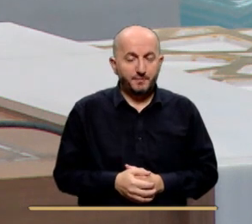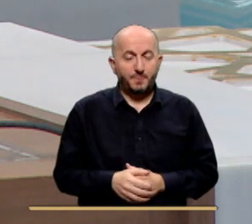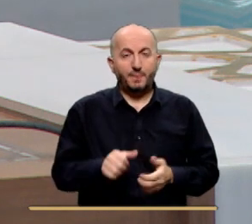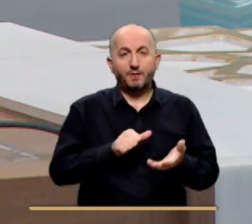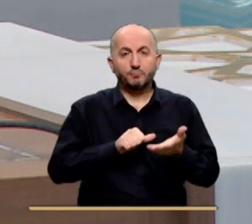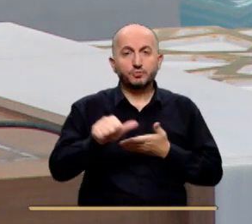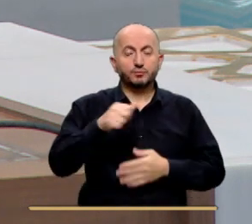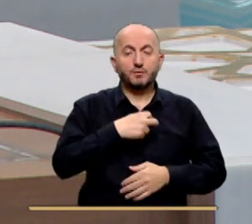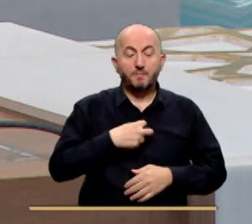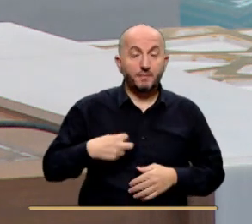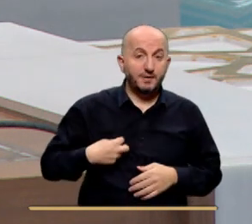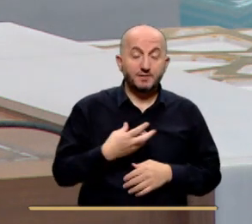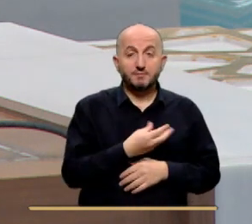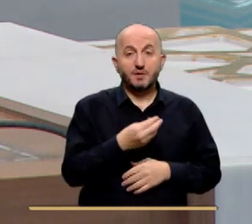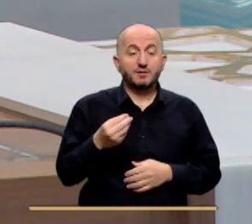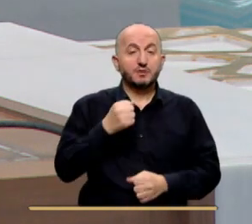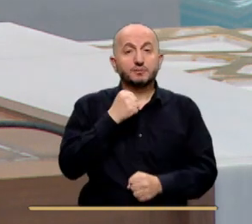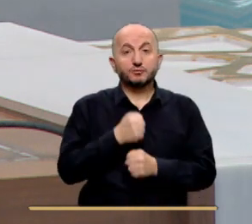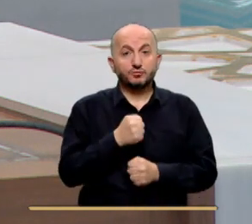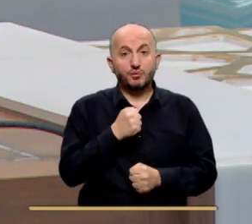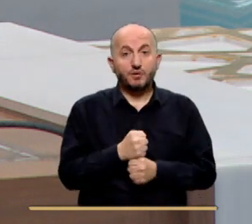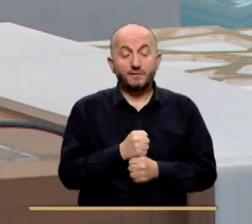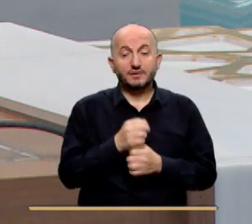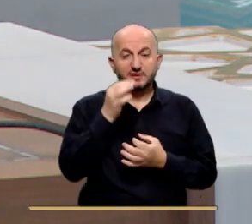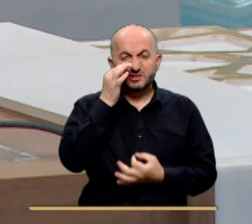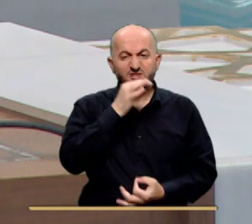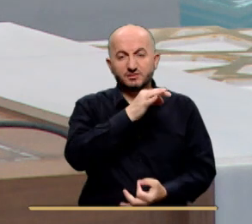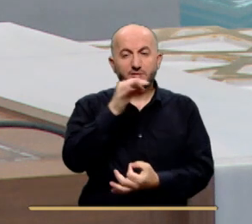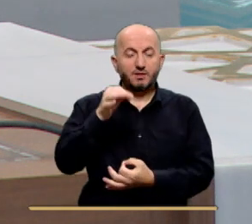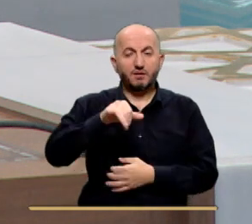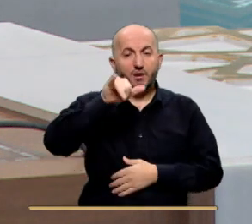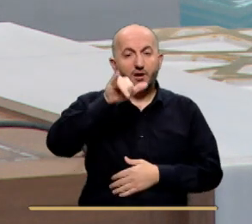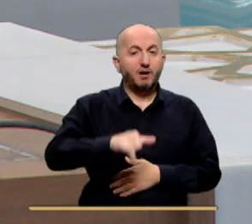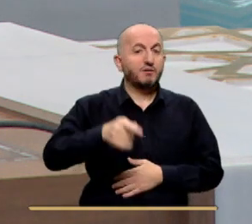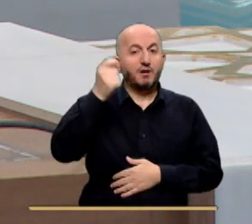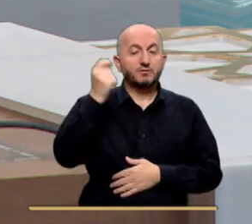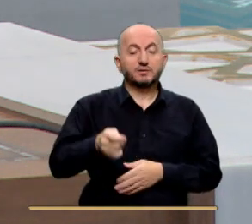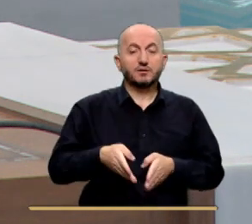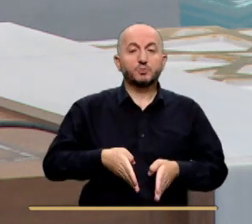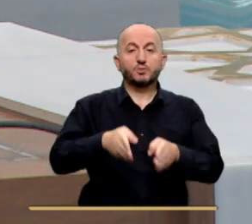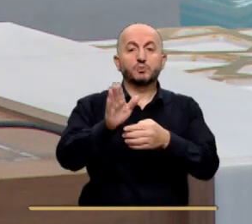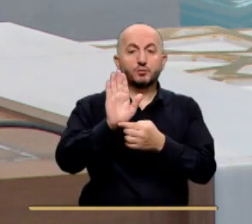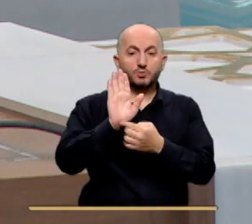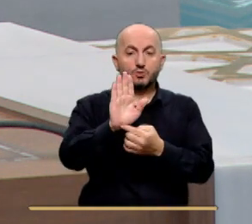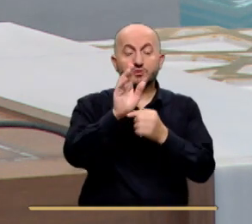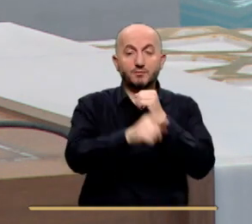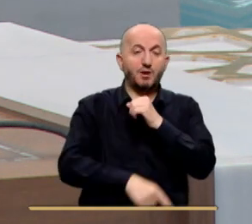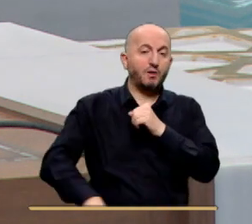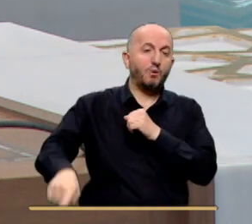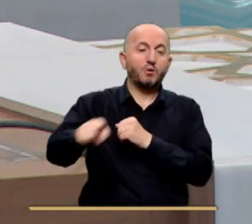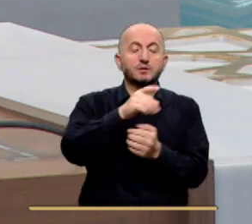Bütün peygamberlerin görevi zaten insanlara hak ve hakikat yolunu göstermek, onları